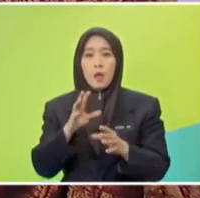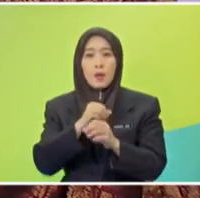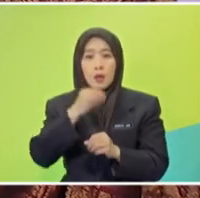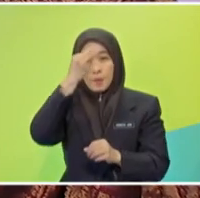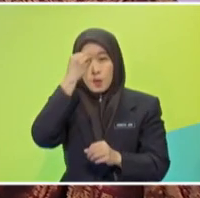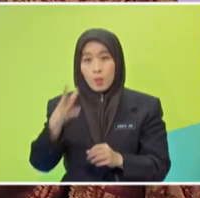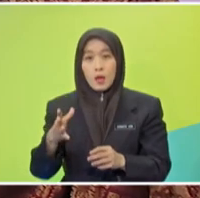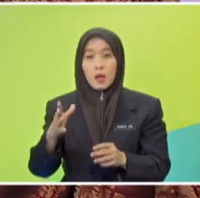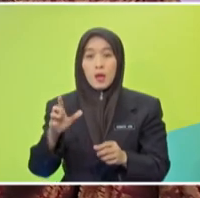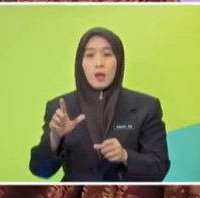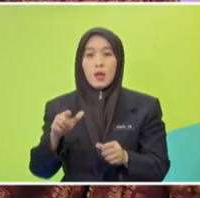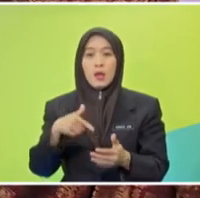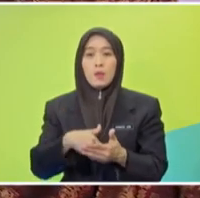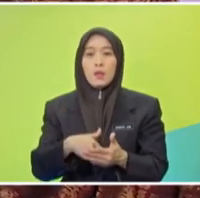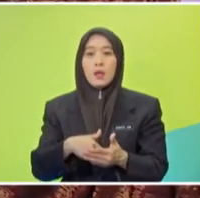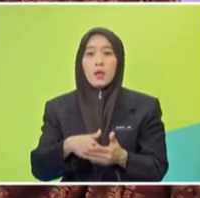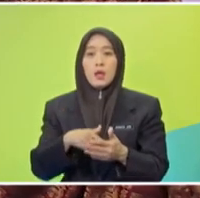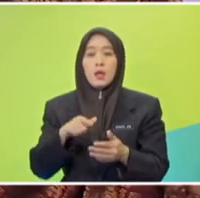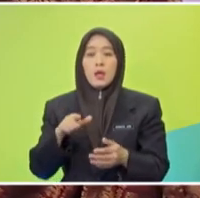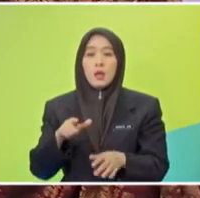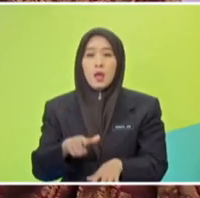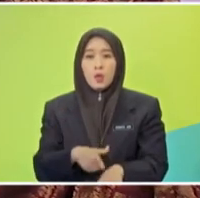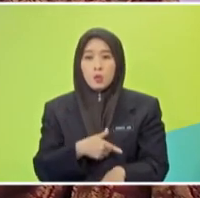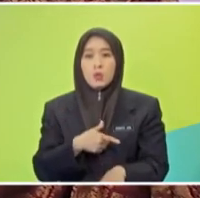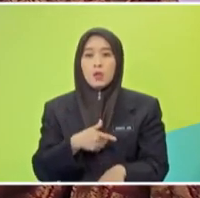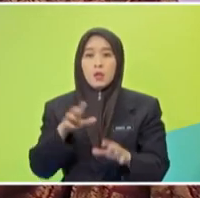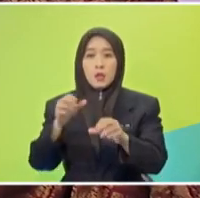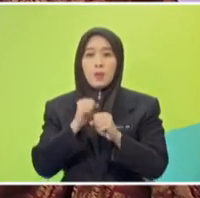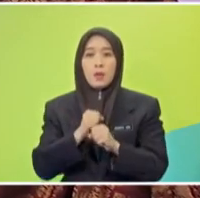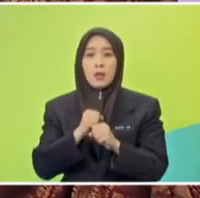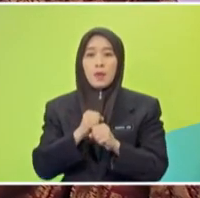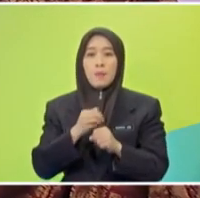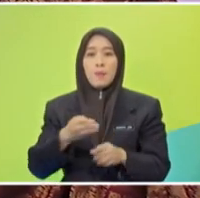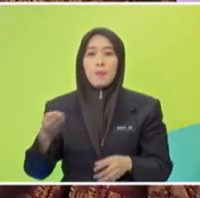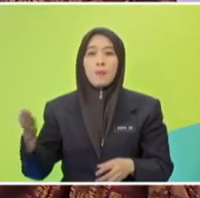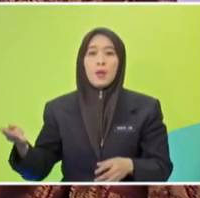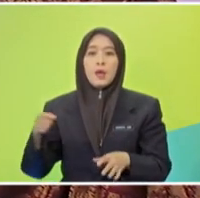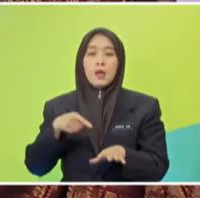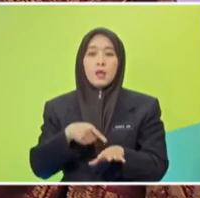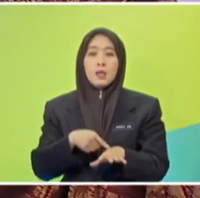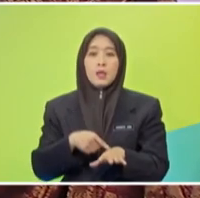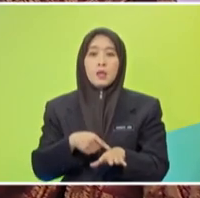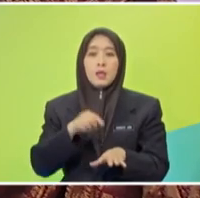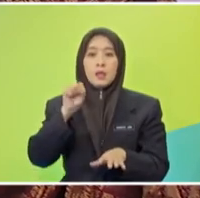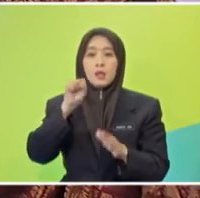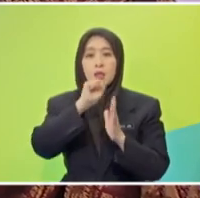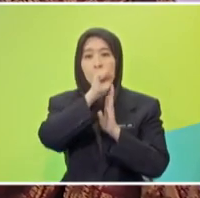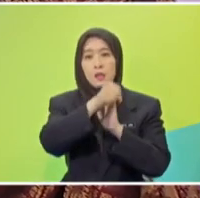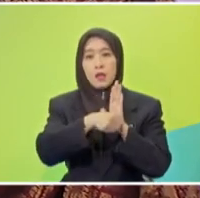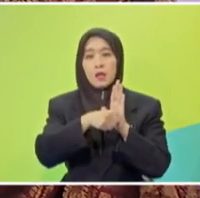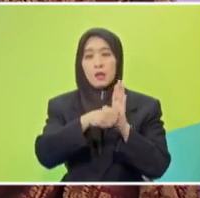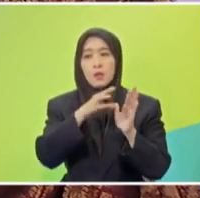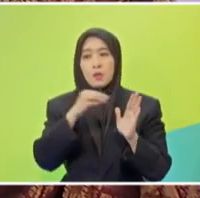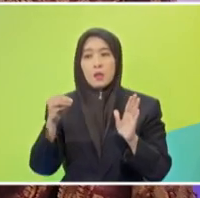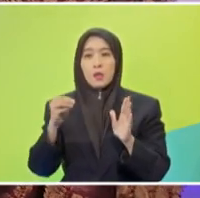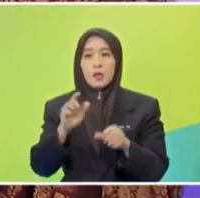di kota sumberku bagai slime video dan juga latihan-latihan yang dilakukan